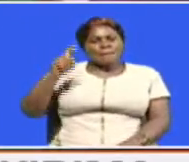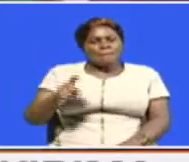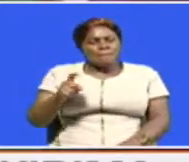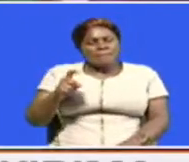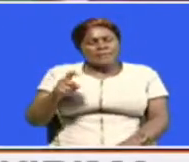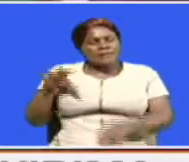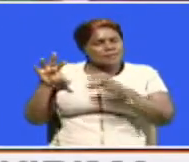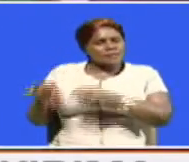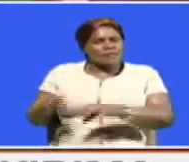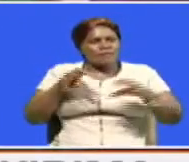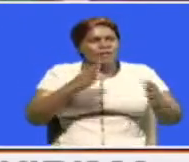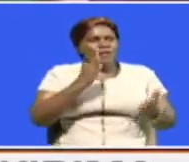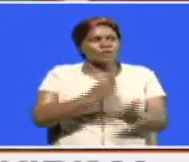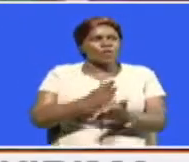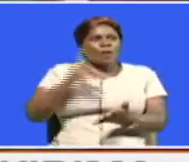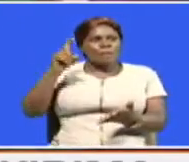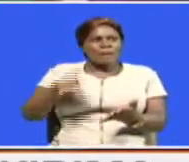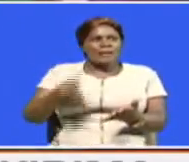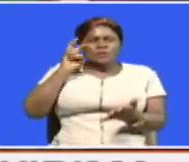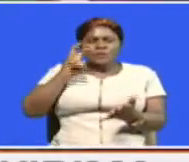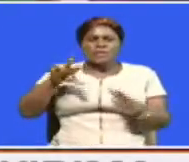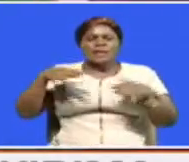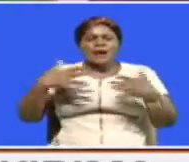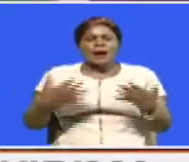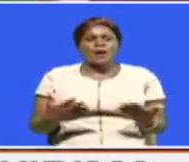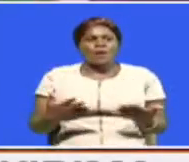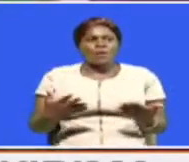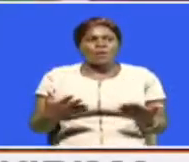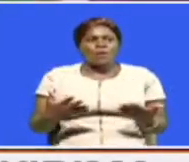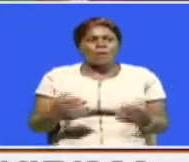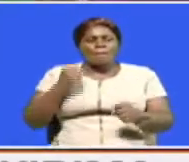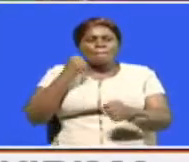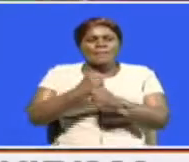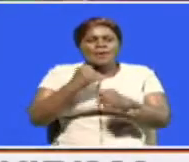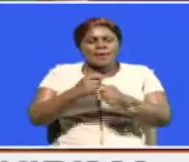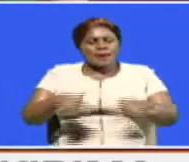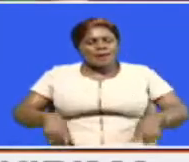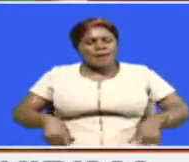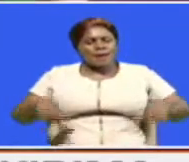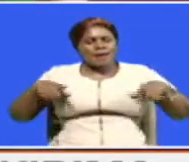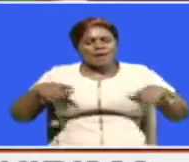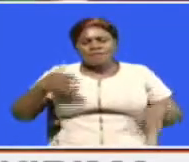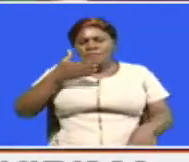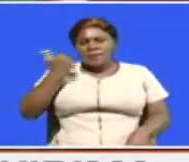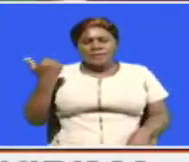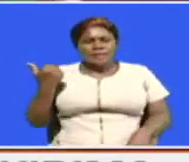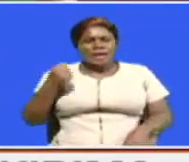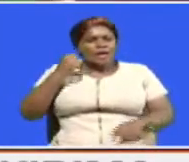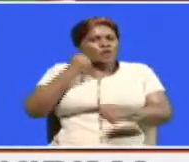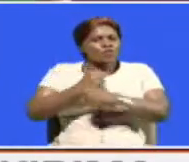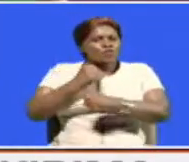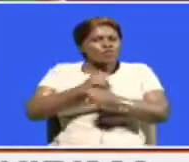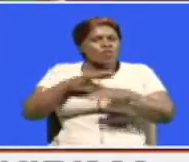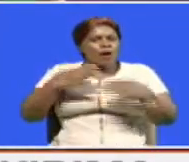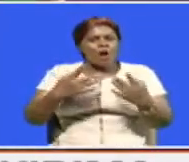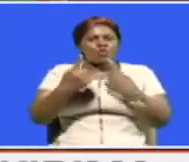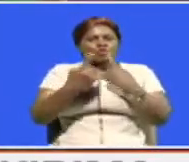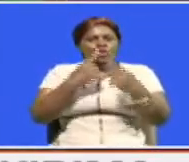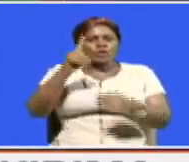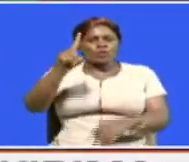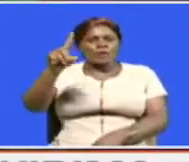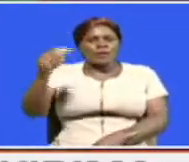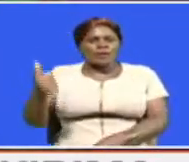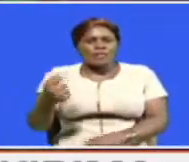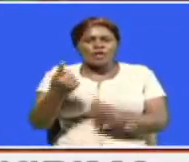suffering. And we must see how we can make life better. And we do so by talking to each other.